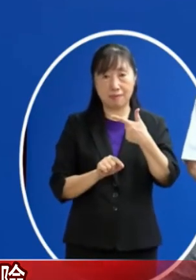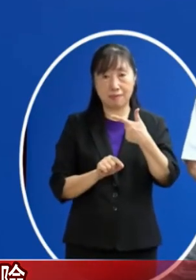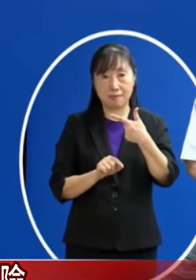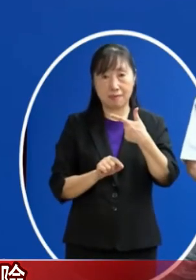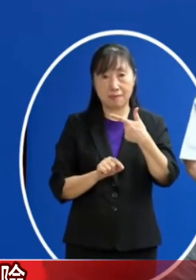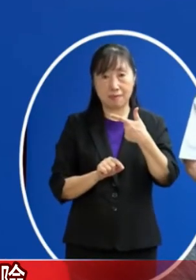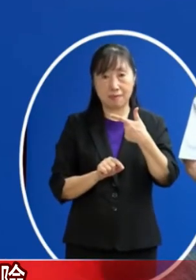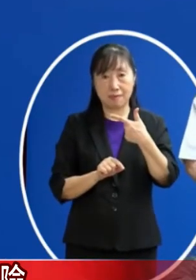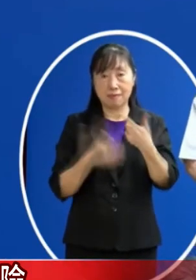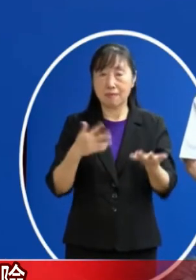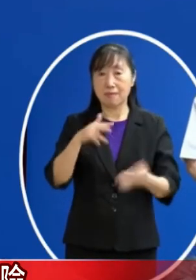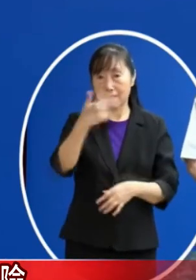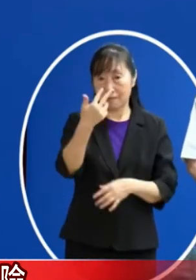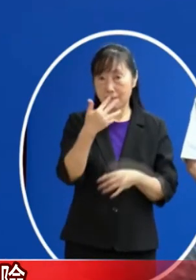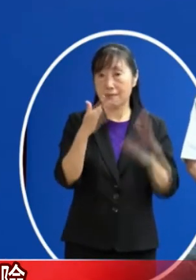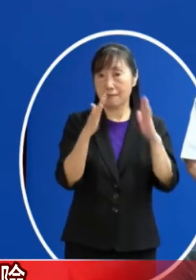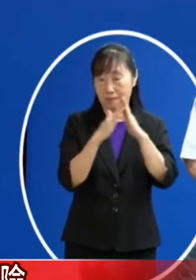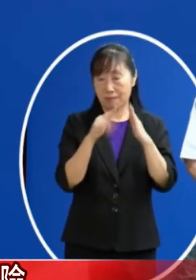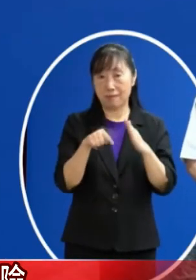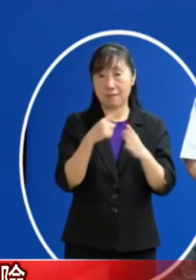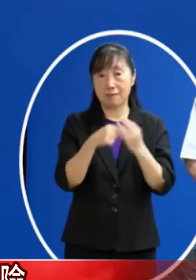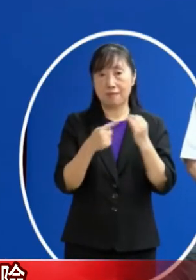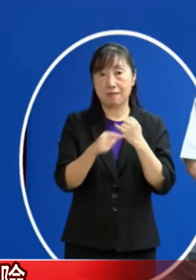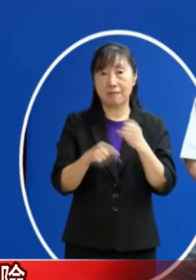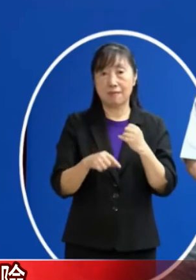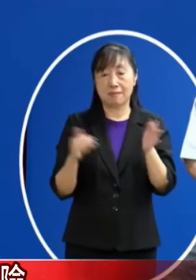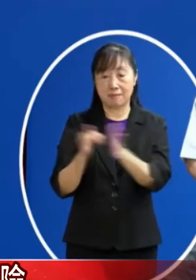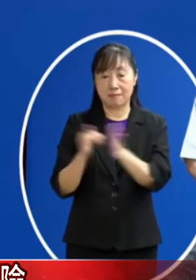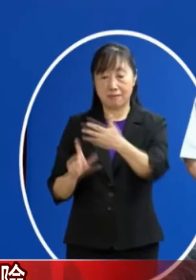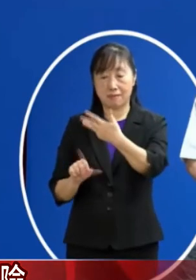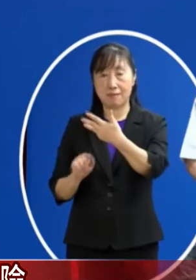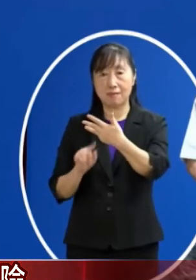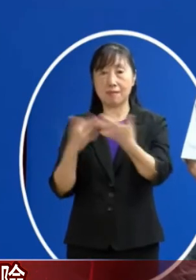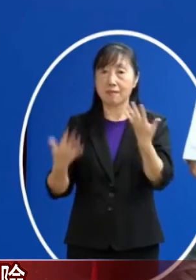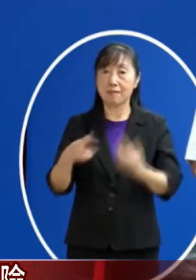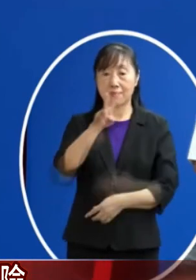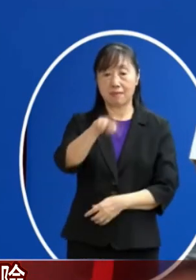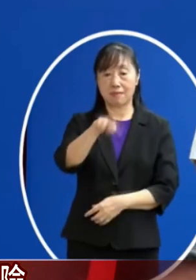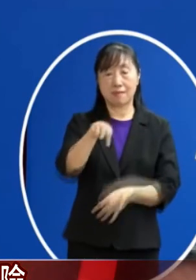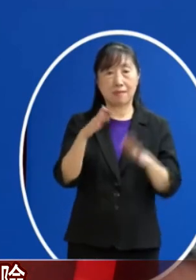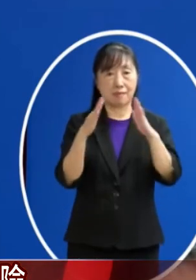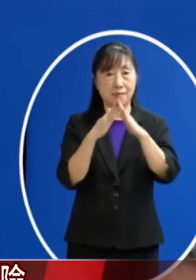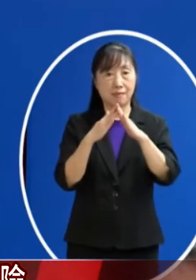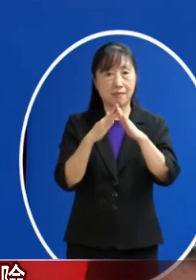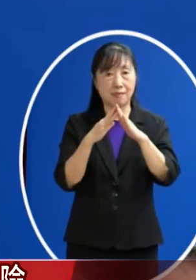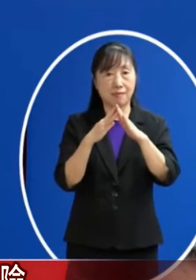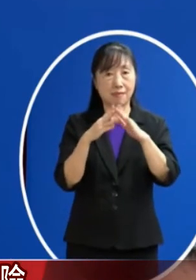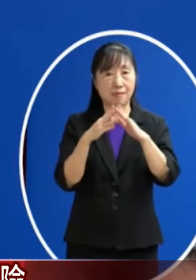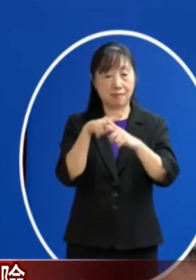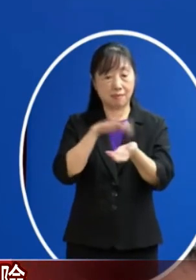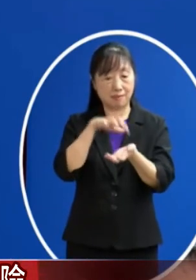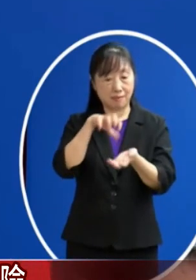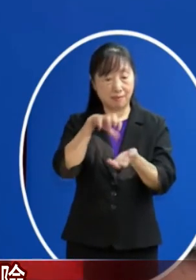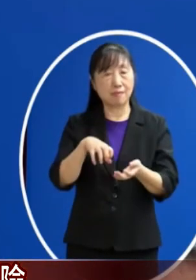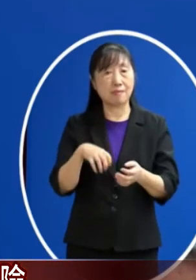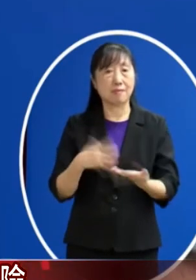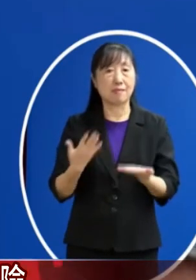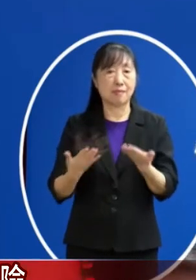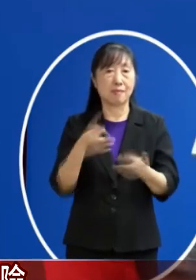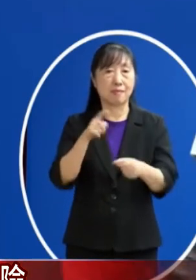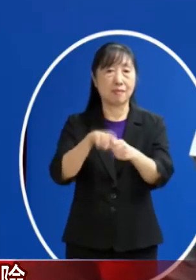就会有800家，那到8月的目标是达到2000家的一个目标